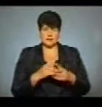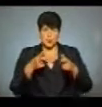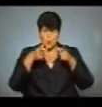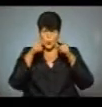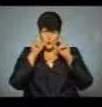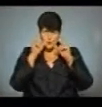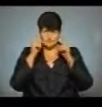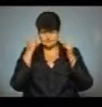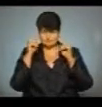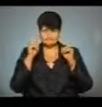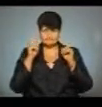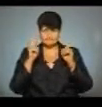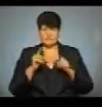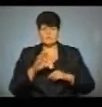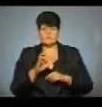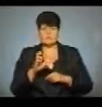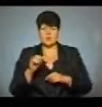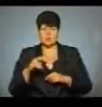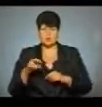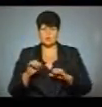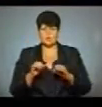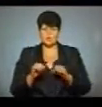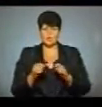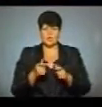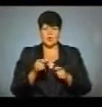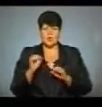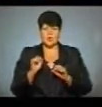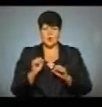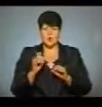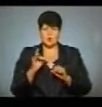реальності. Василь Балюх керує роботом через свій мобільний телефон.